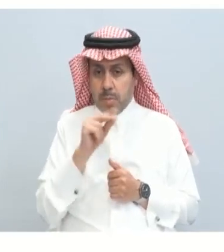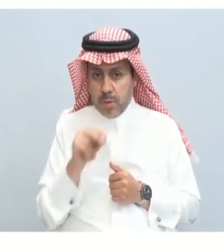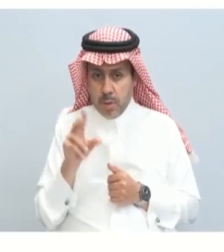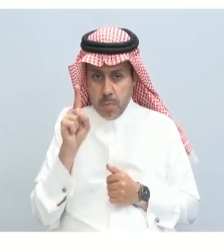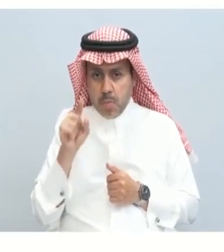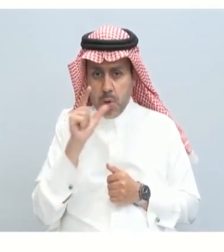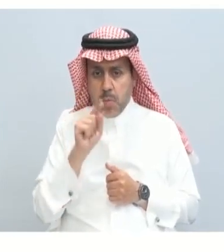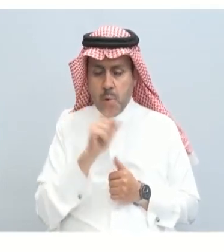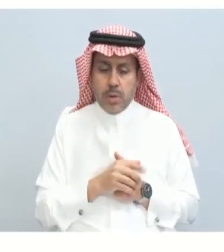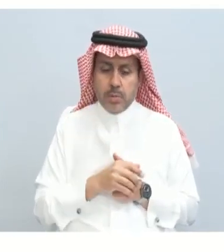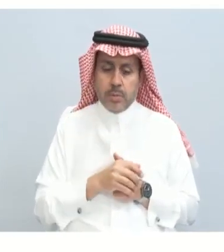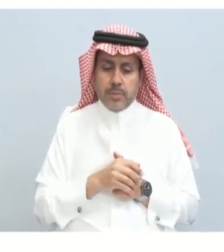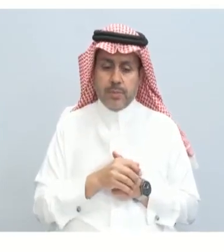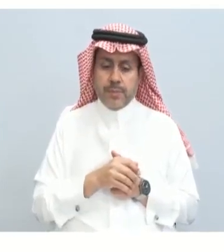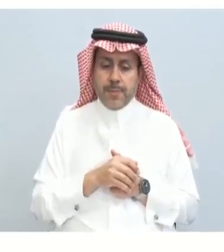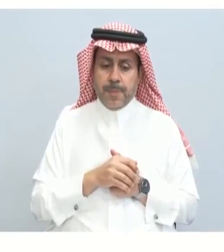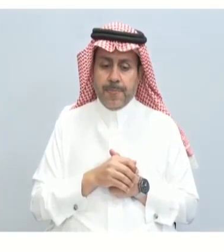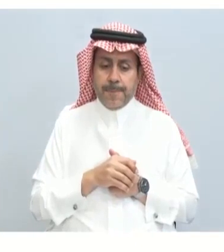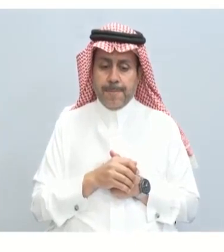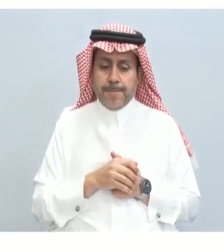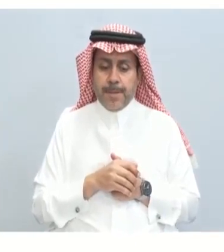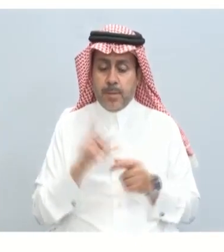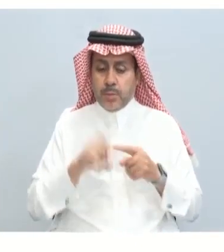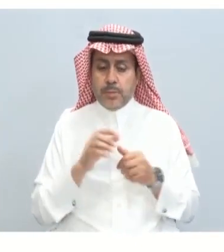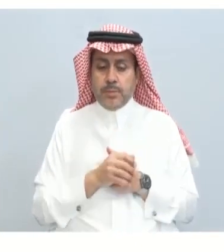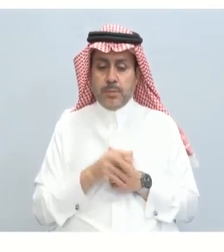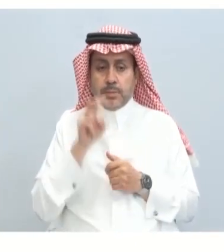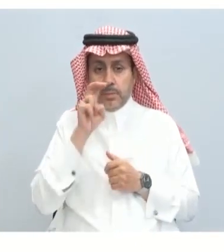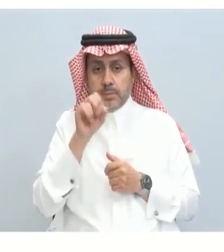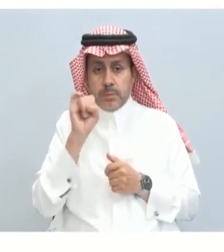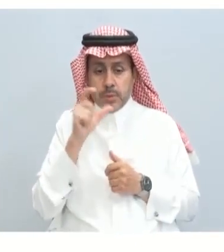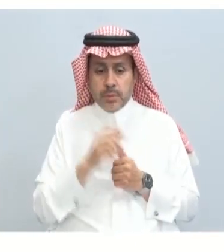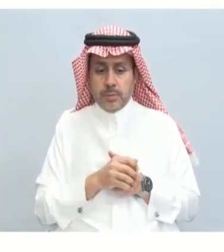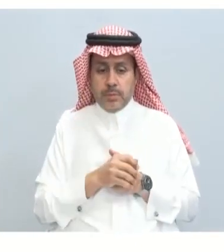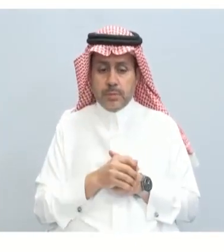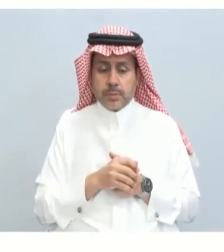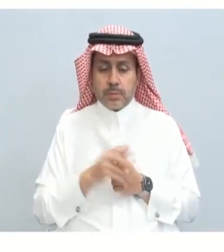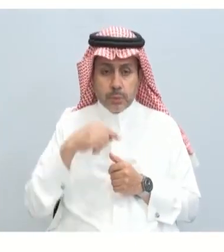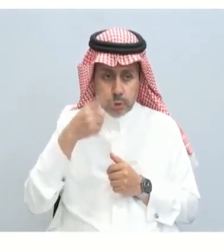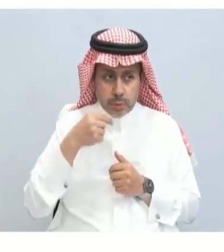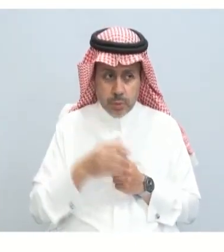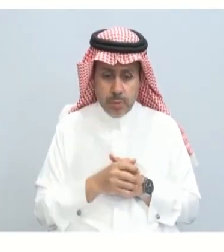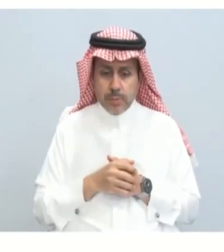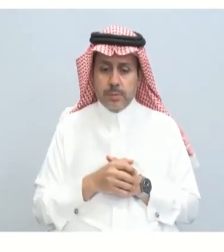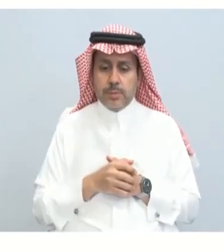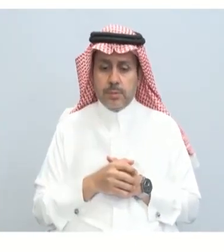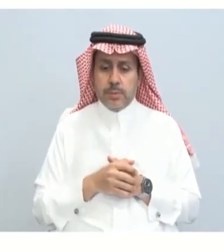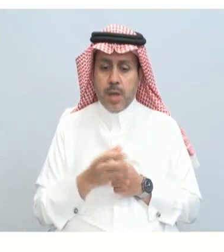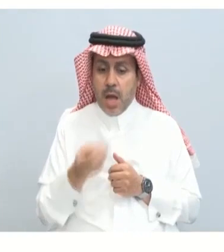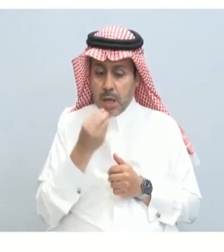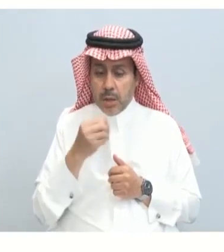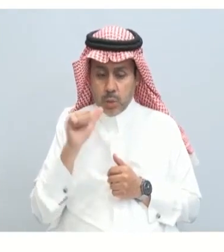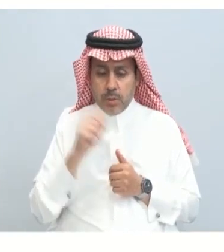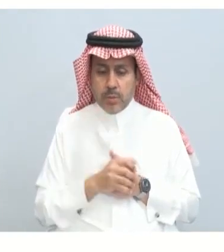هنا التشبيه التعبير المباشر رايت منشدا يغني اكل الصدى